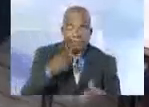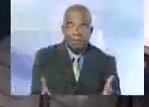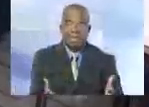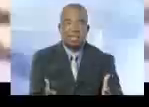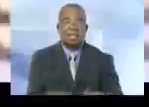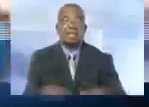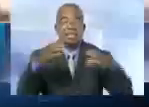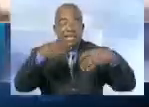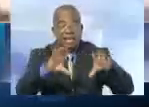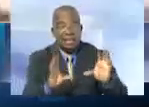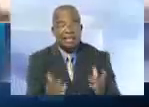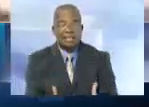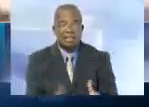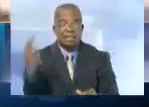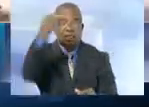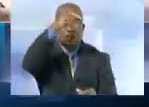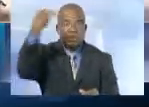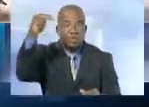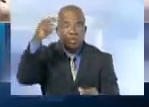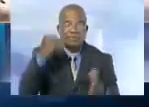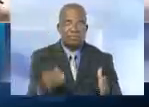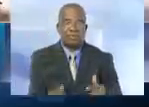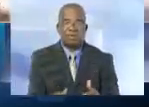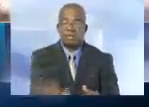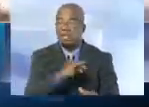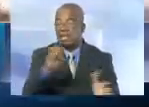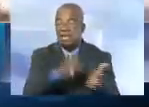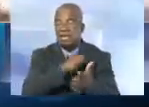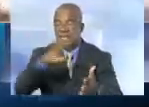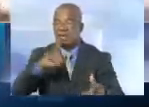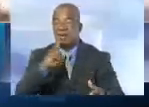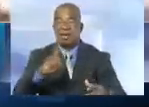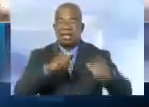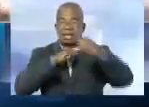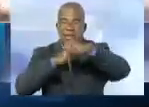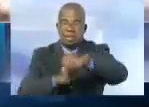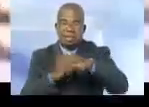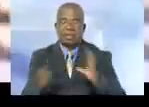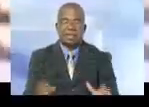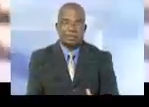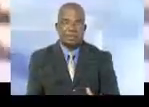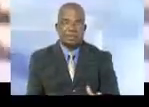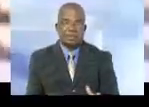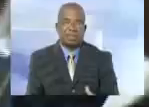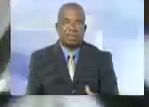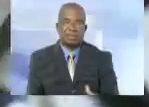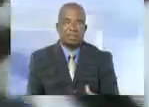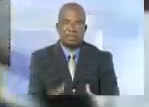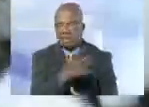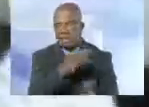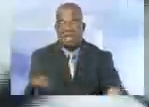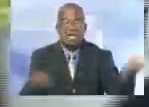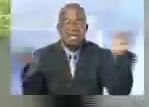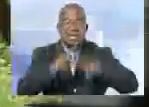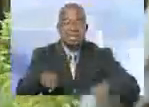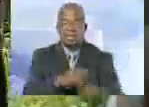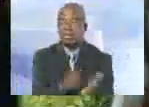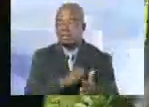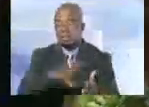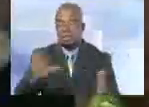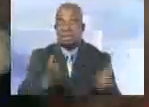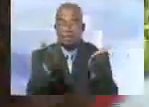soin. Il y va de votre sécurité et du bénéfice des prestations auxquelles vous aurez droit grâce à